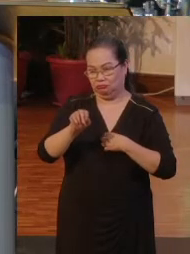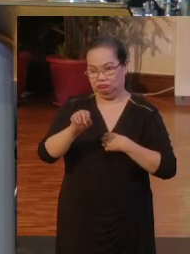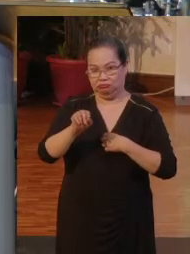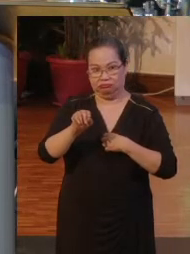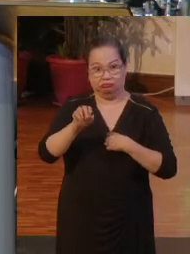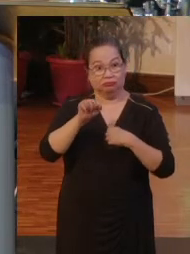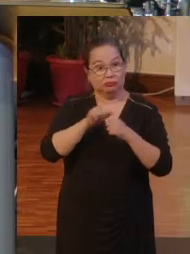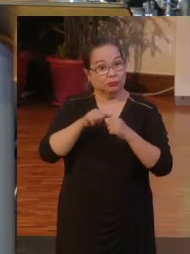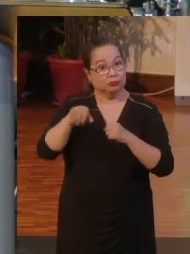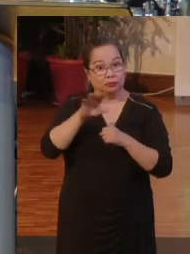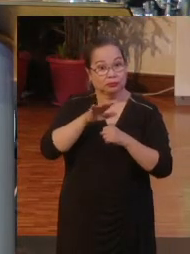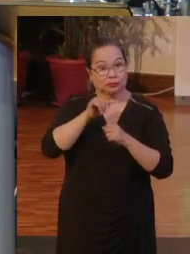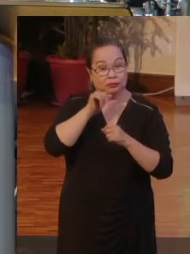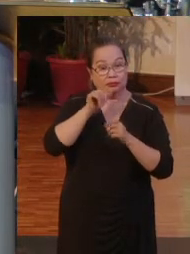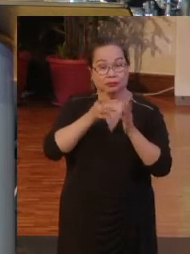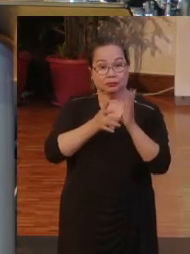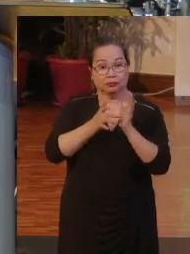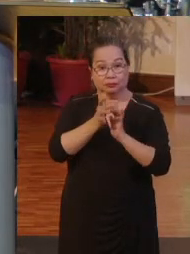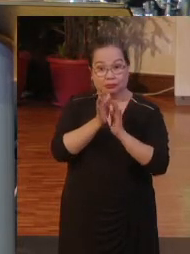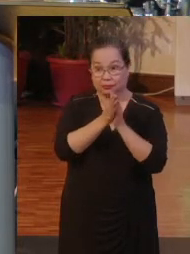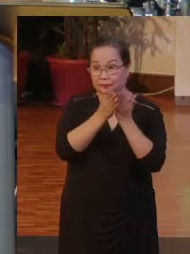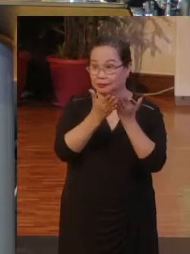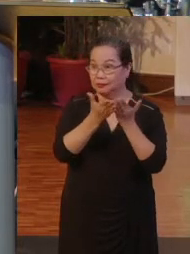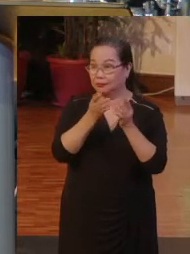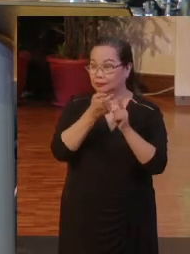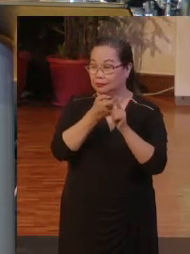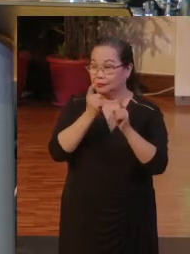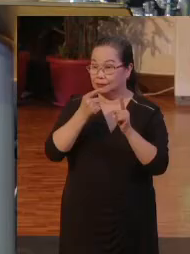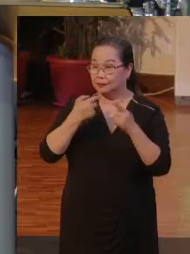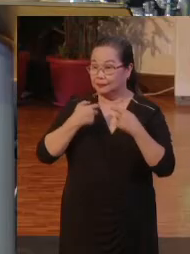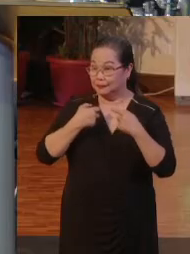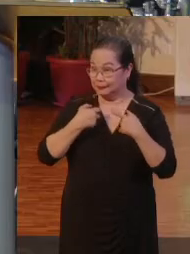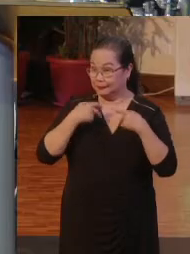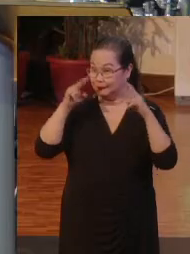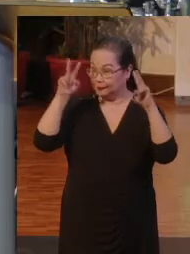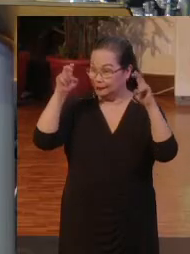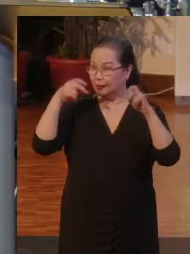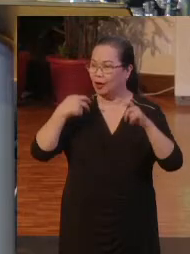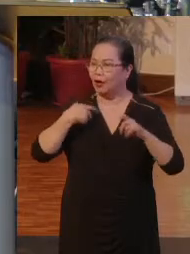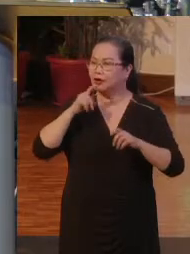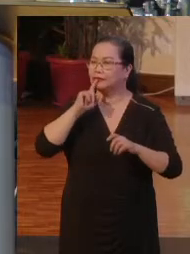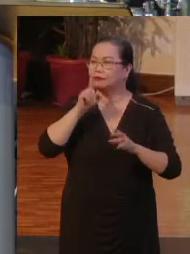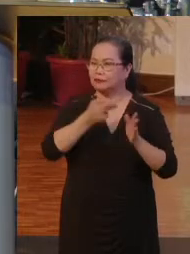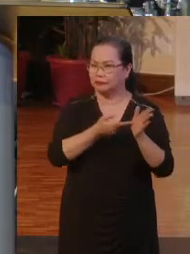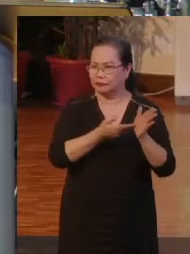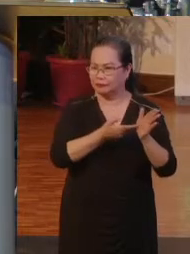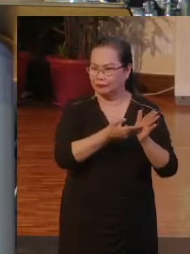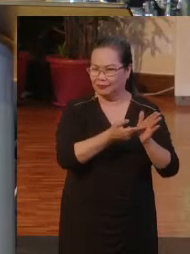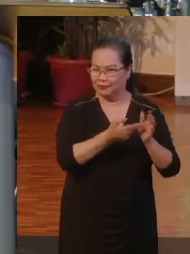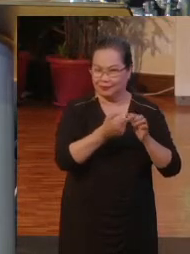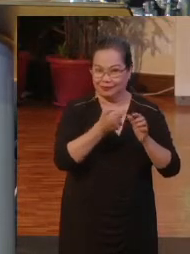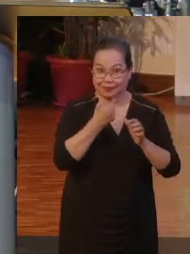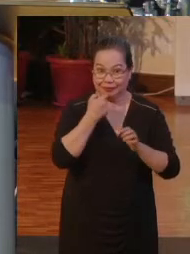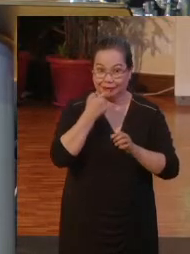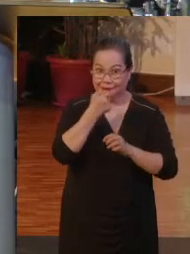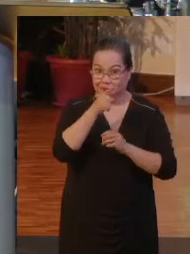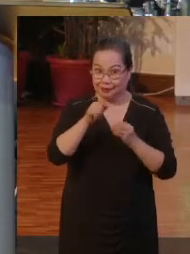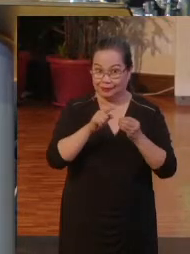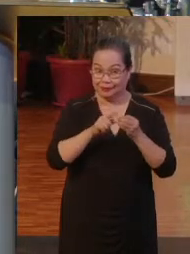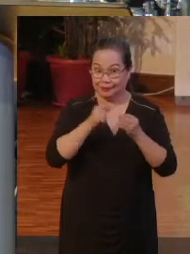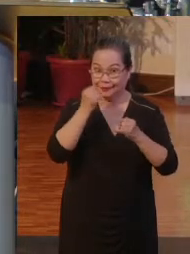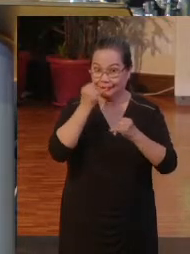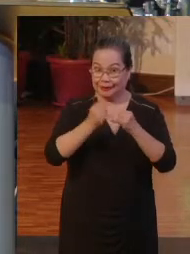Bagaman ito ay hindi hango sa Biblia, mayroon siyang taglay na katotohanan. Lalo na dito sa